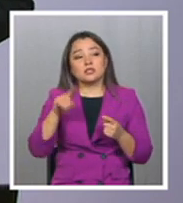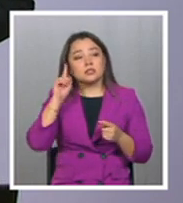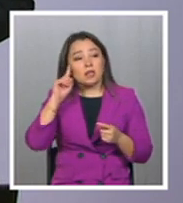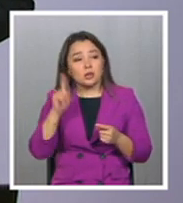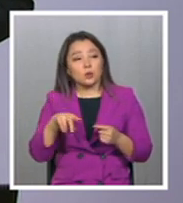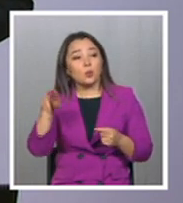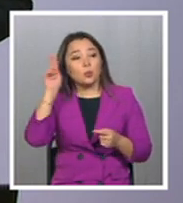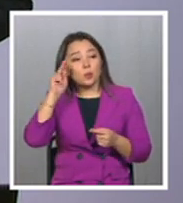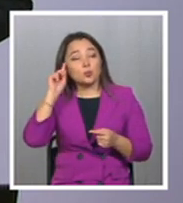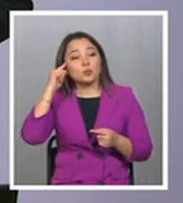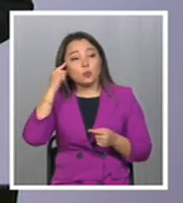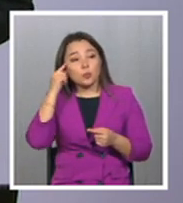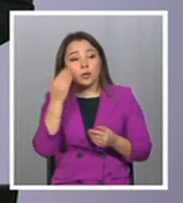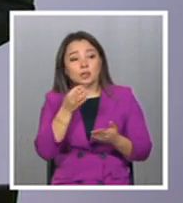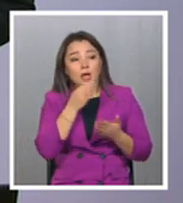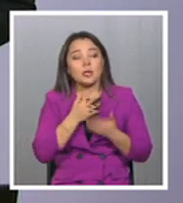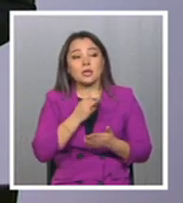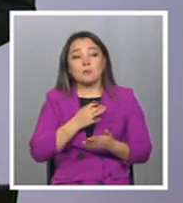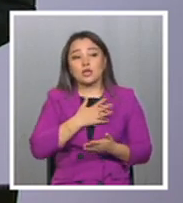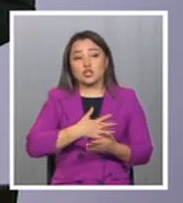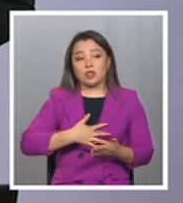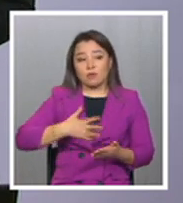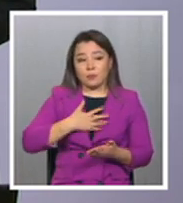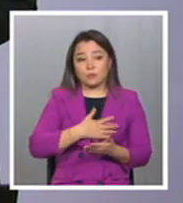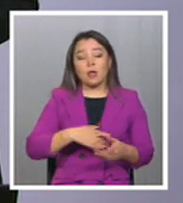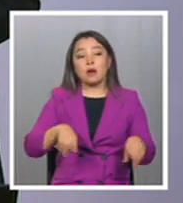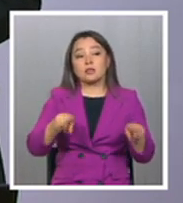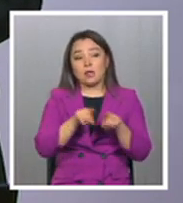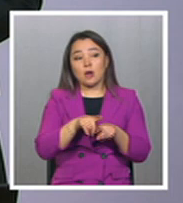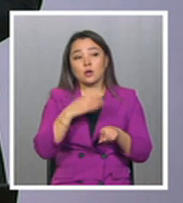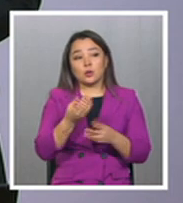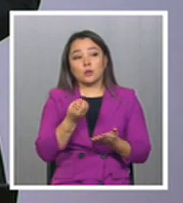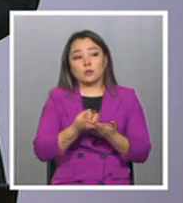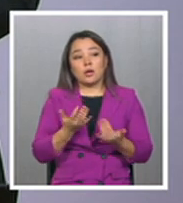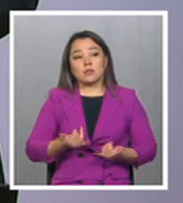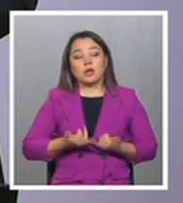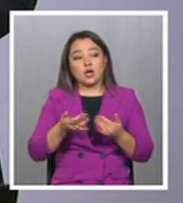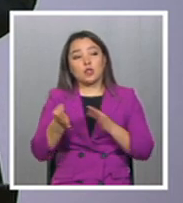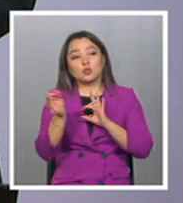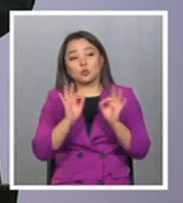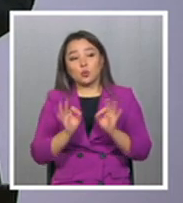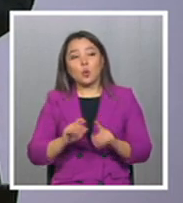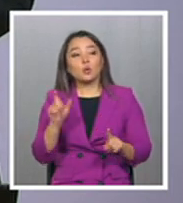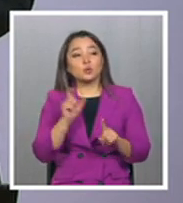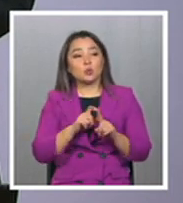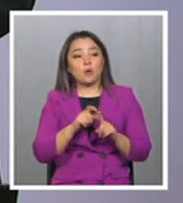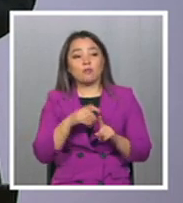учится думать, переживать, а также он ценит искусство слова.